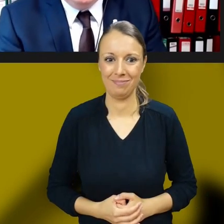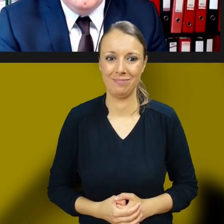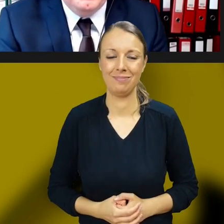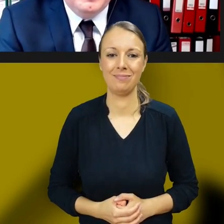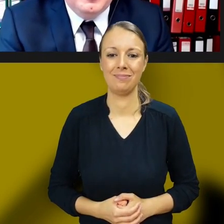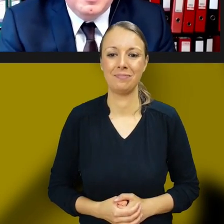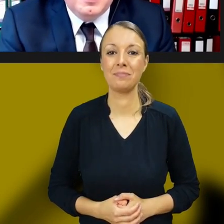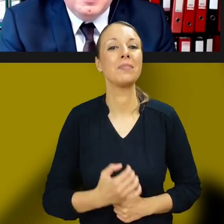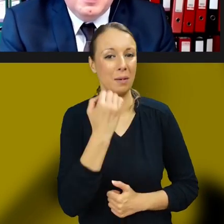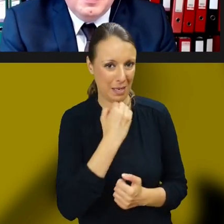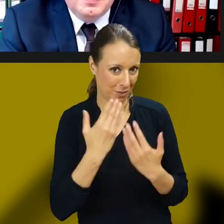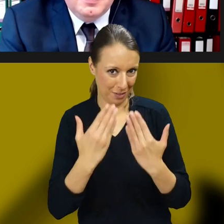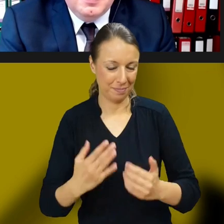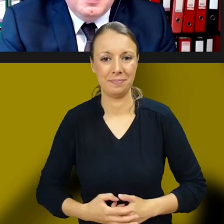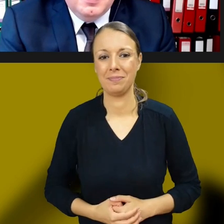dziękujemy